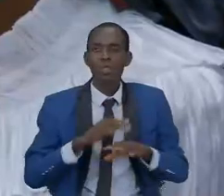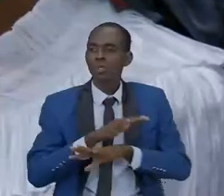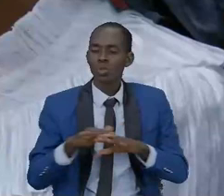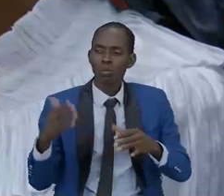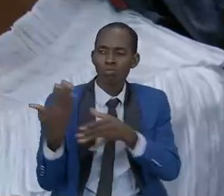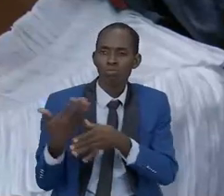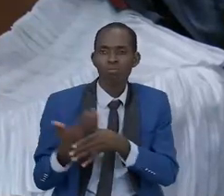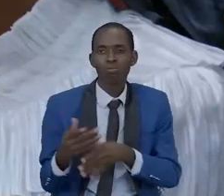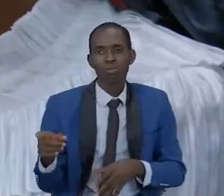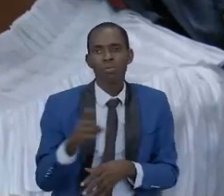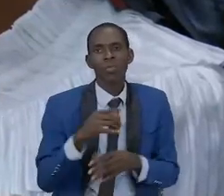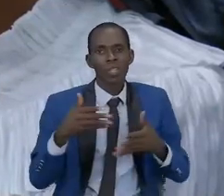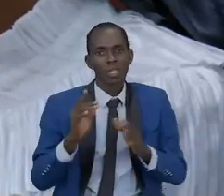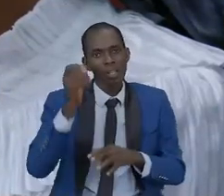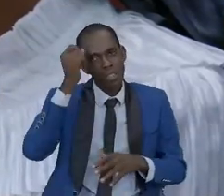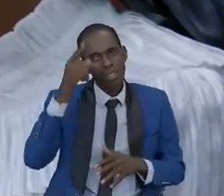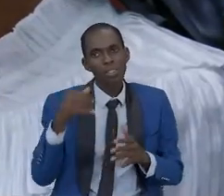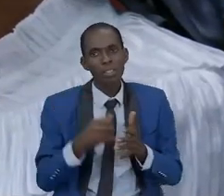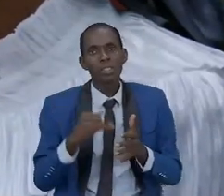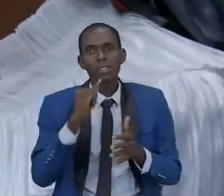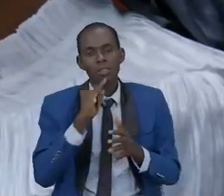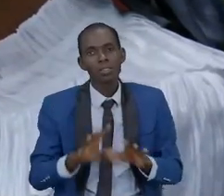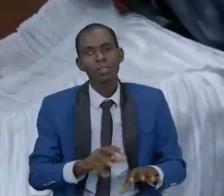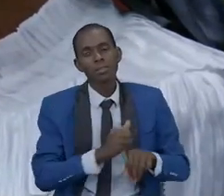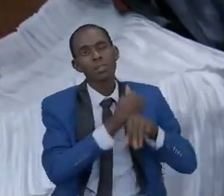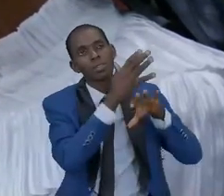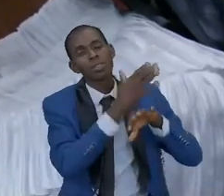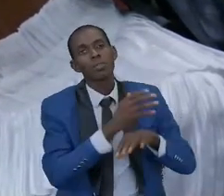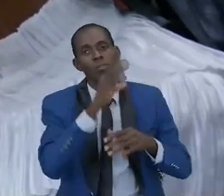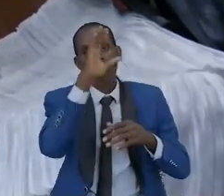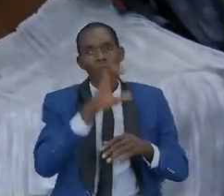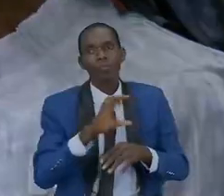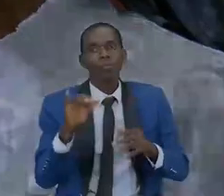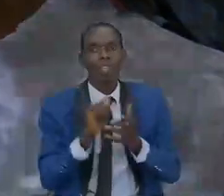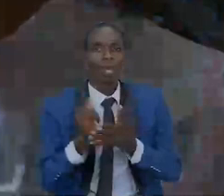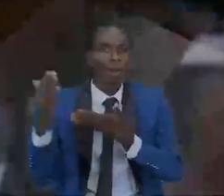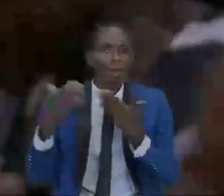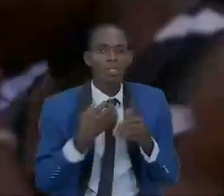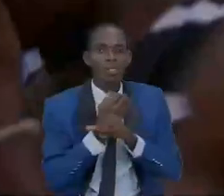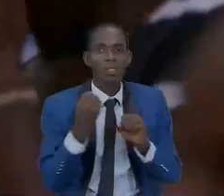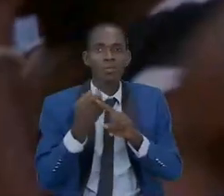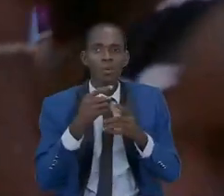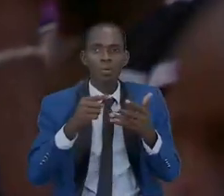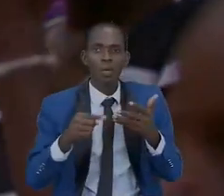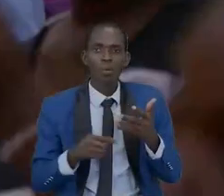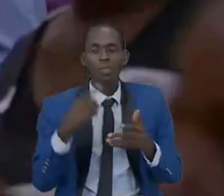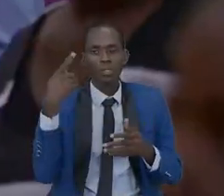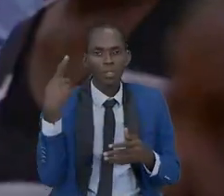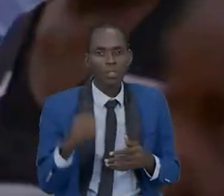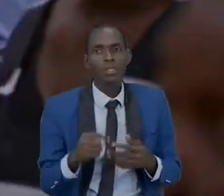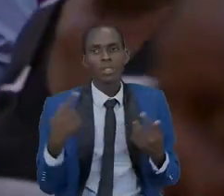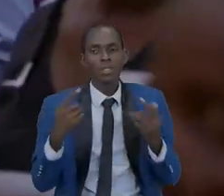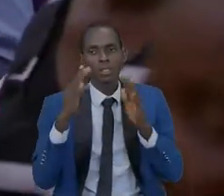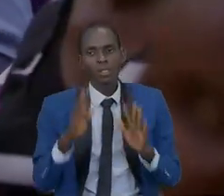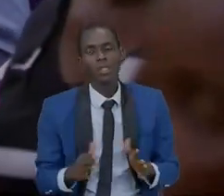ne doit pas les créer de problèmes voyez c'est le calvaire c'est Christ qui apporte le salut c'est Christ qui donne le salut parmi les païens